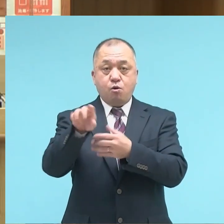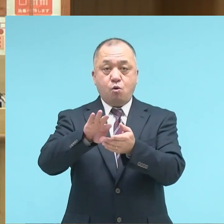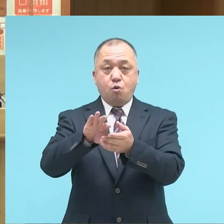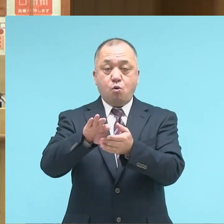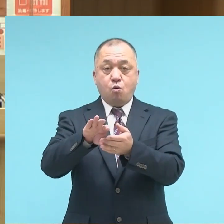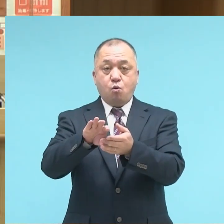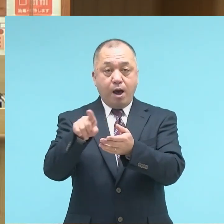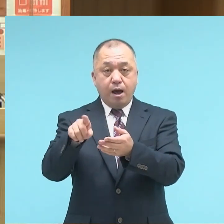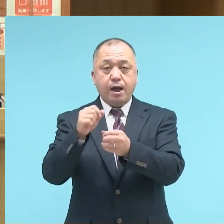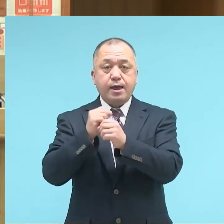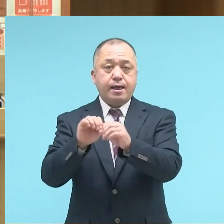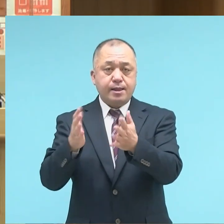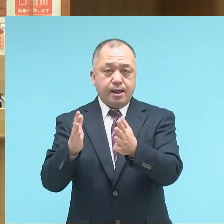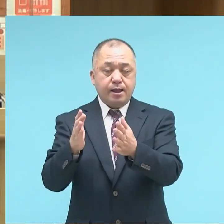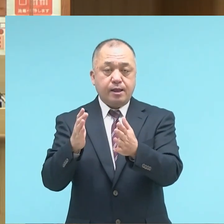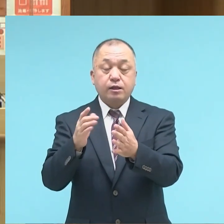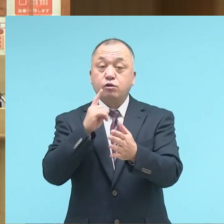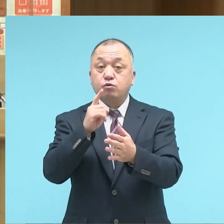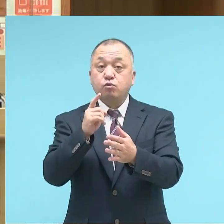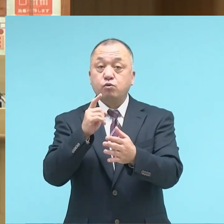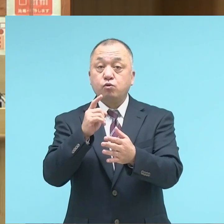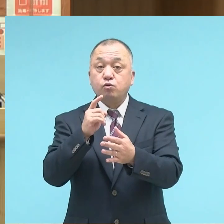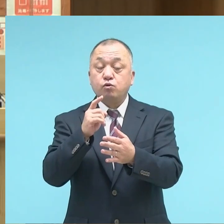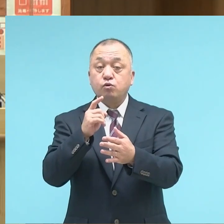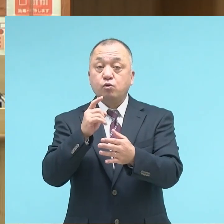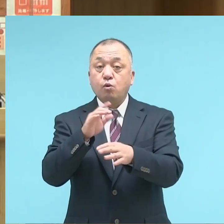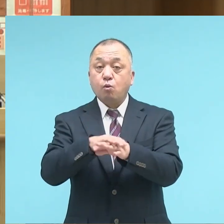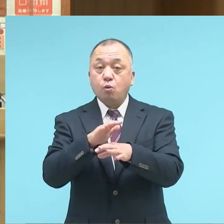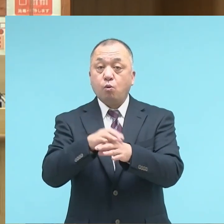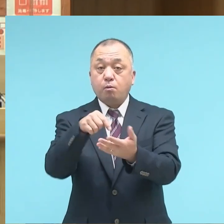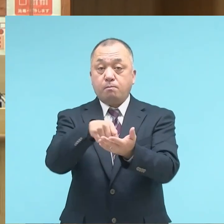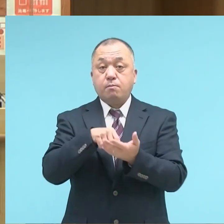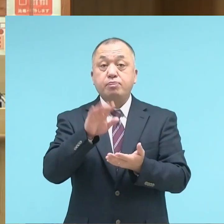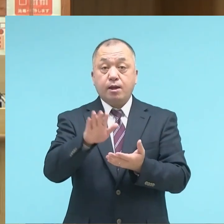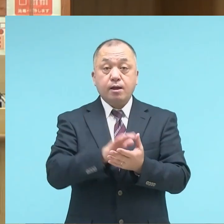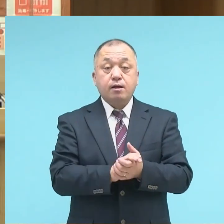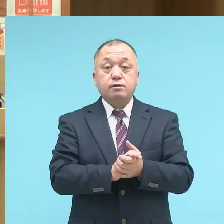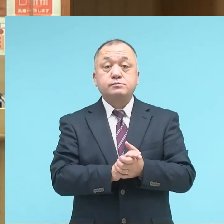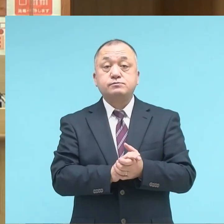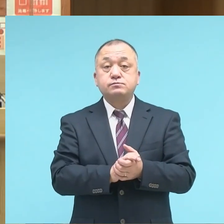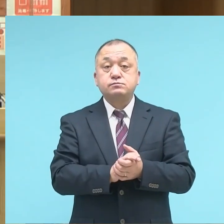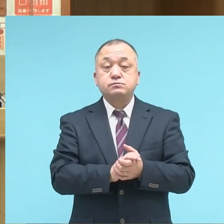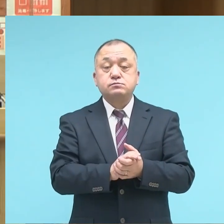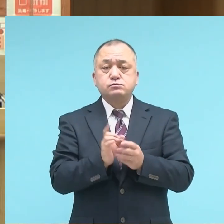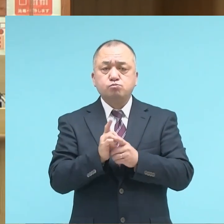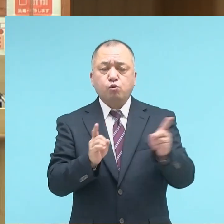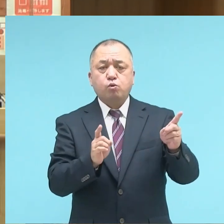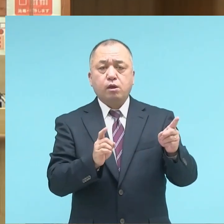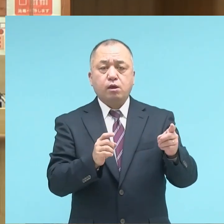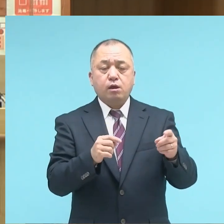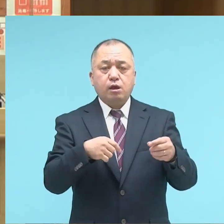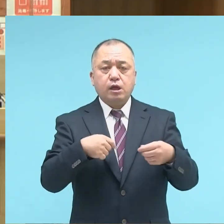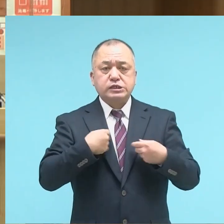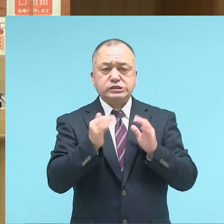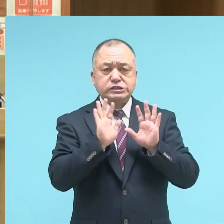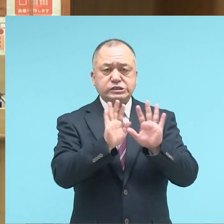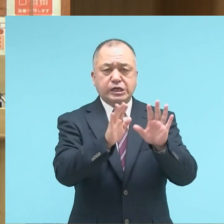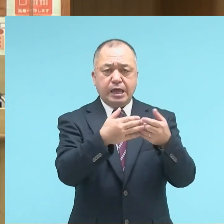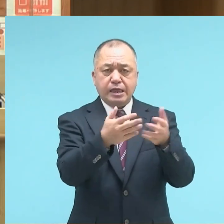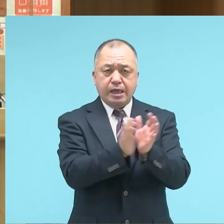なことを話されていたと思うんですけれども、一方で自衛隊派遣っていうのは自衛隊法に基づ